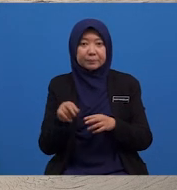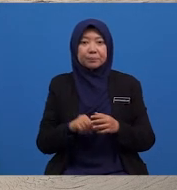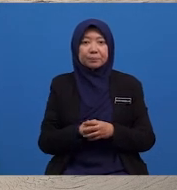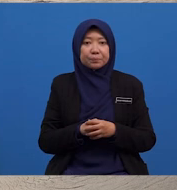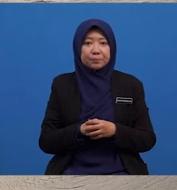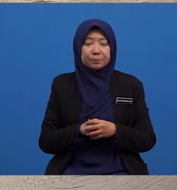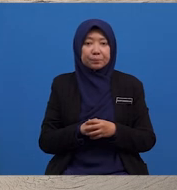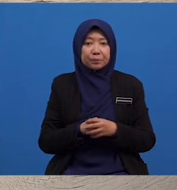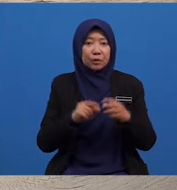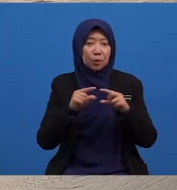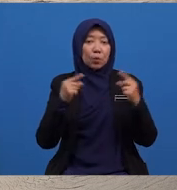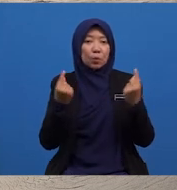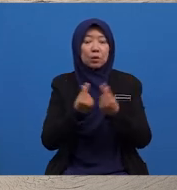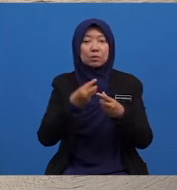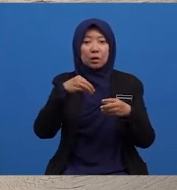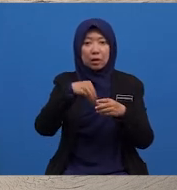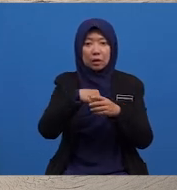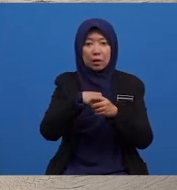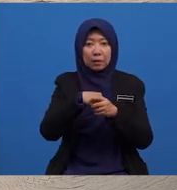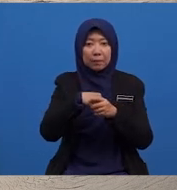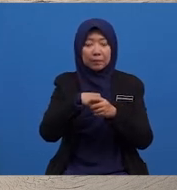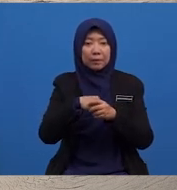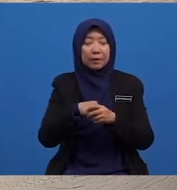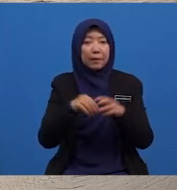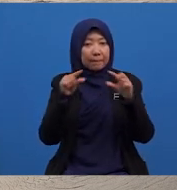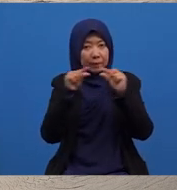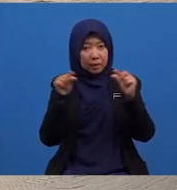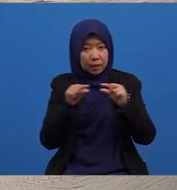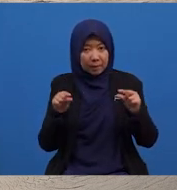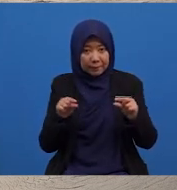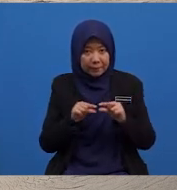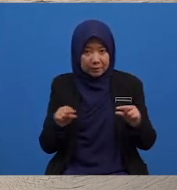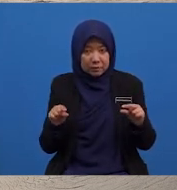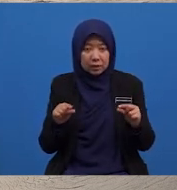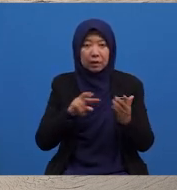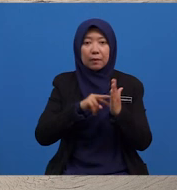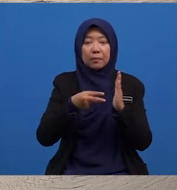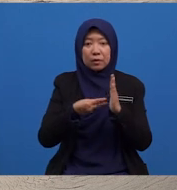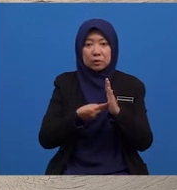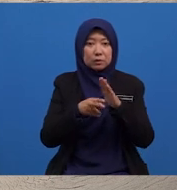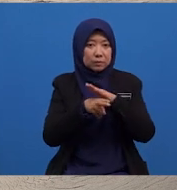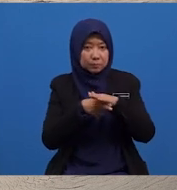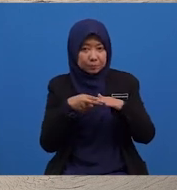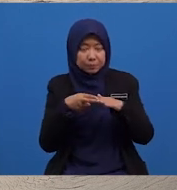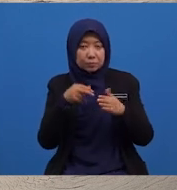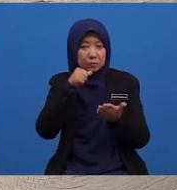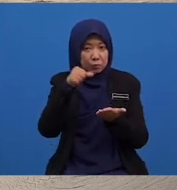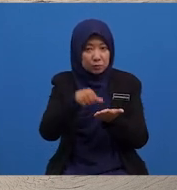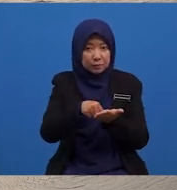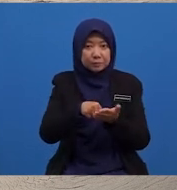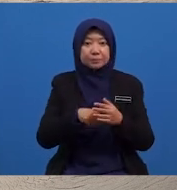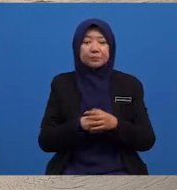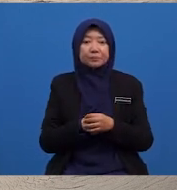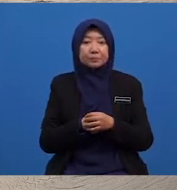Perumpamaan tergolong dalam peribahasa berlapis, iaitu mengandungi makna tersurat dan tersirat. Terdapat dua